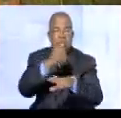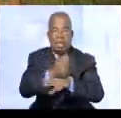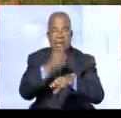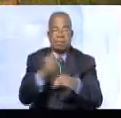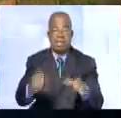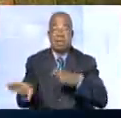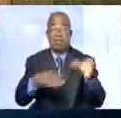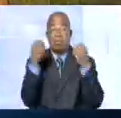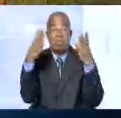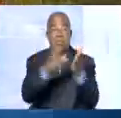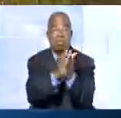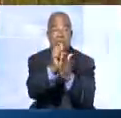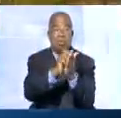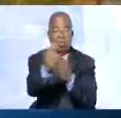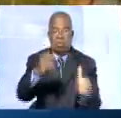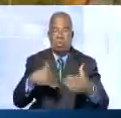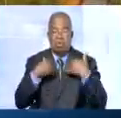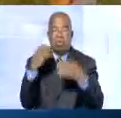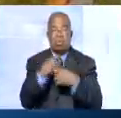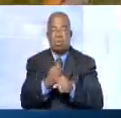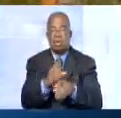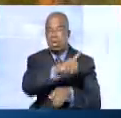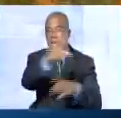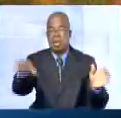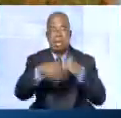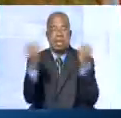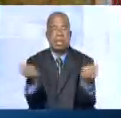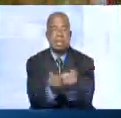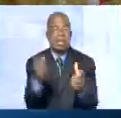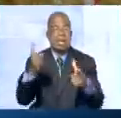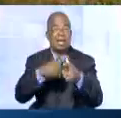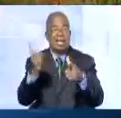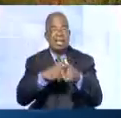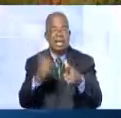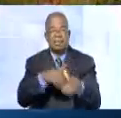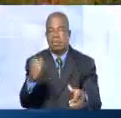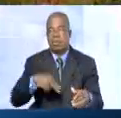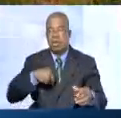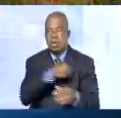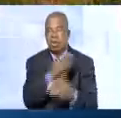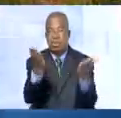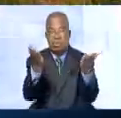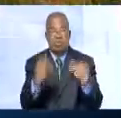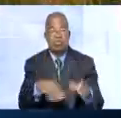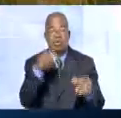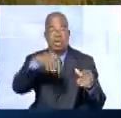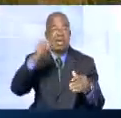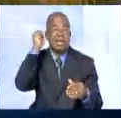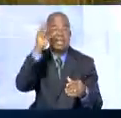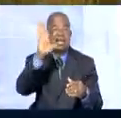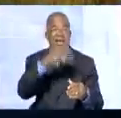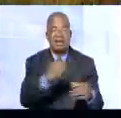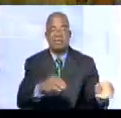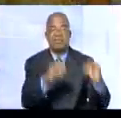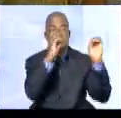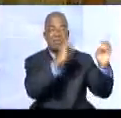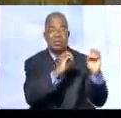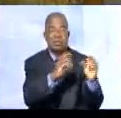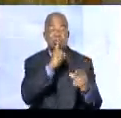c'est d'organiser les femmes à Tchon parce qu'elles vivent en secteur d'activité qui ne sont